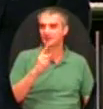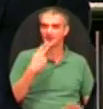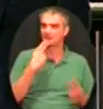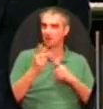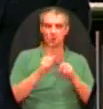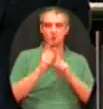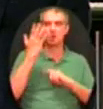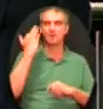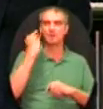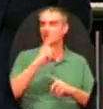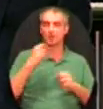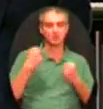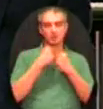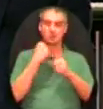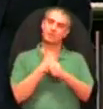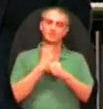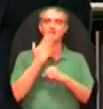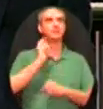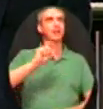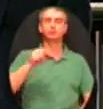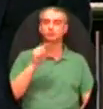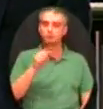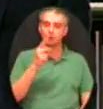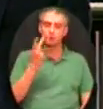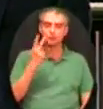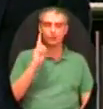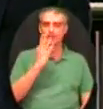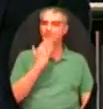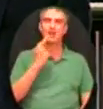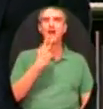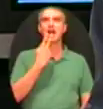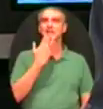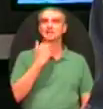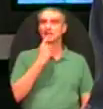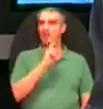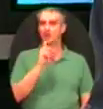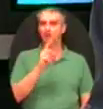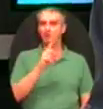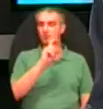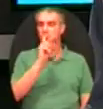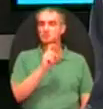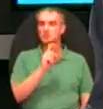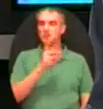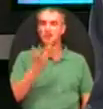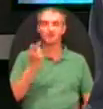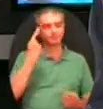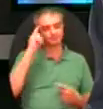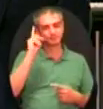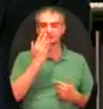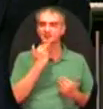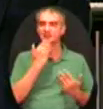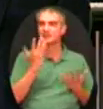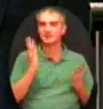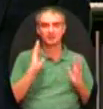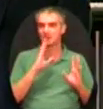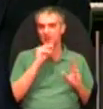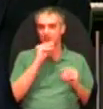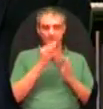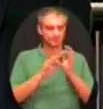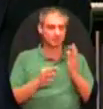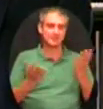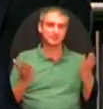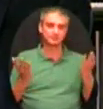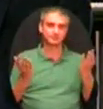רפלקס כמו שהיה בעבר. כל תאונת עבודה ישראל אשמה. פה זה היה יותר מישראל אשמה. יכול להיות שיש שם איזה קונץ פטנט ישראלי. לא ניכנס פה